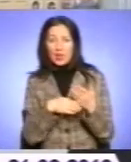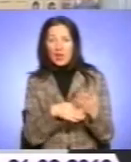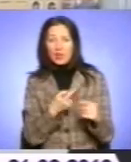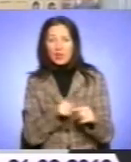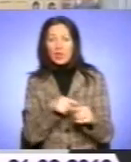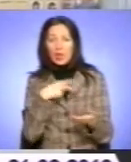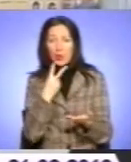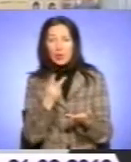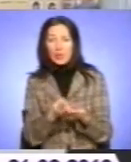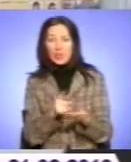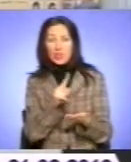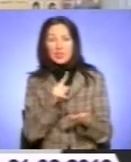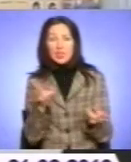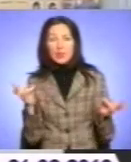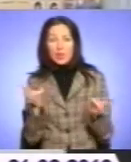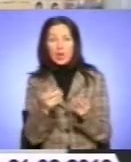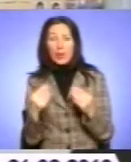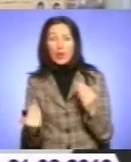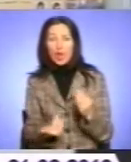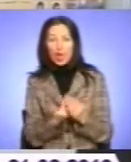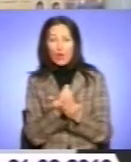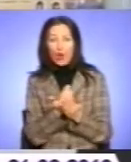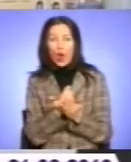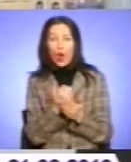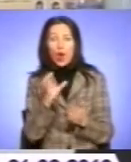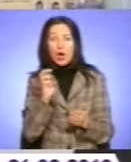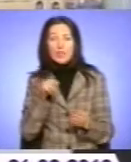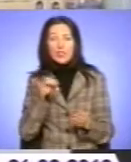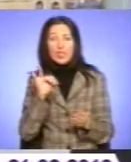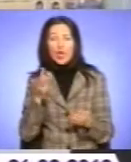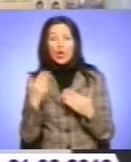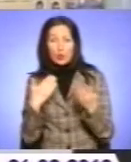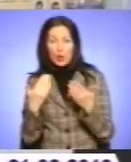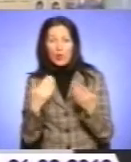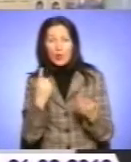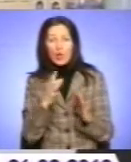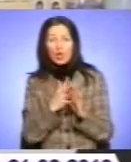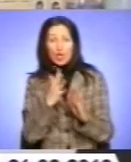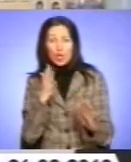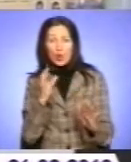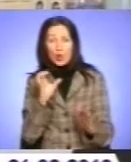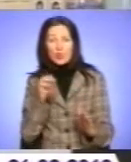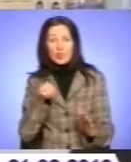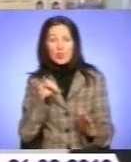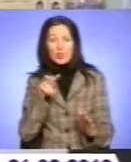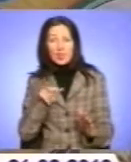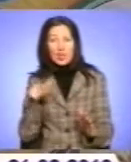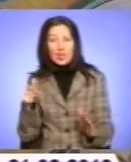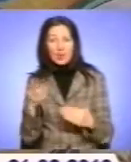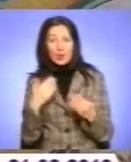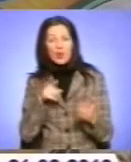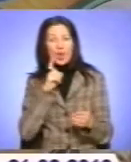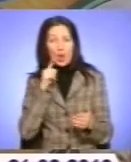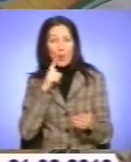із потребами нового стилю спілкування, в першу чергу стилю спілкування молоді. На